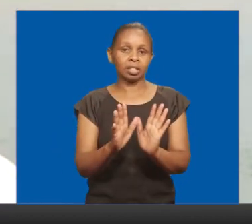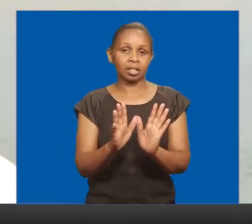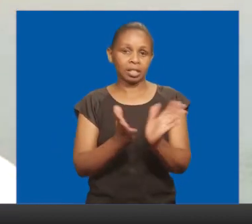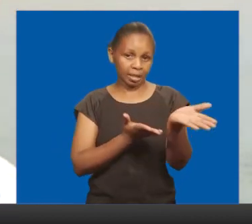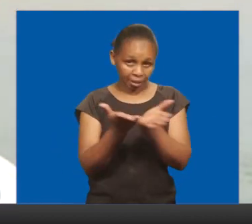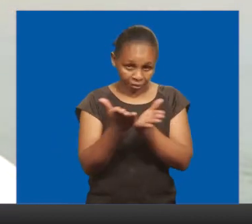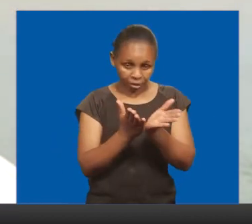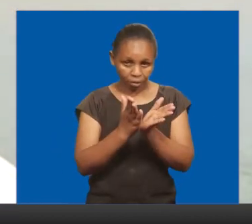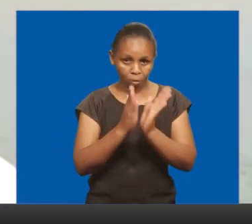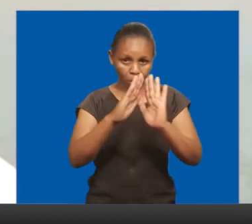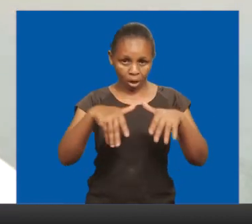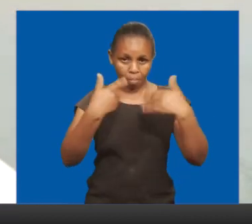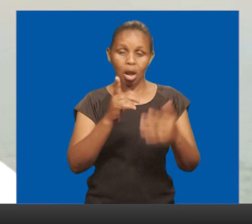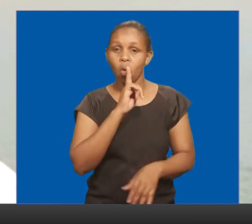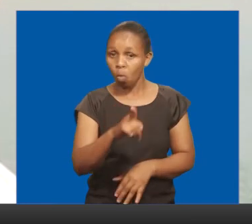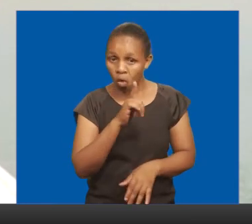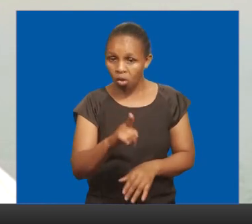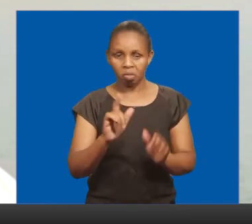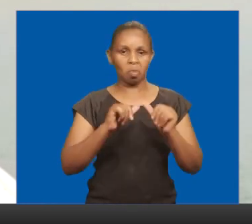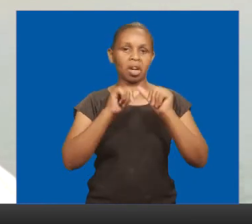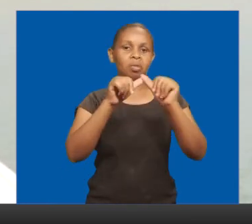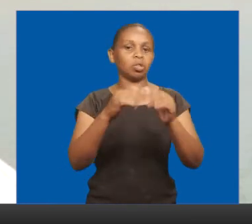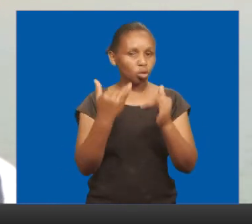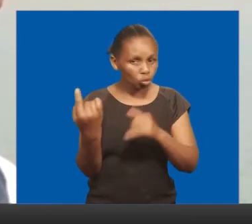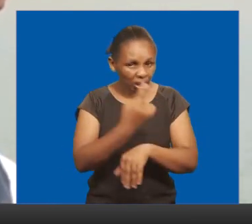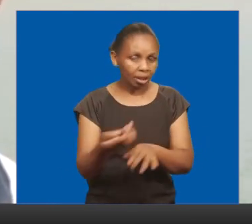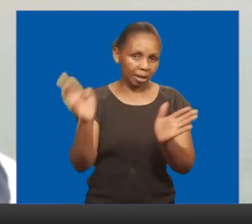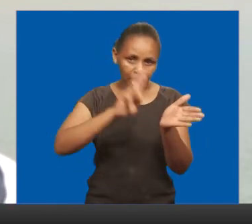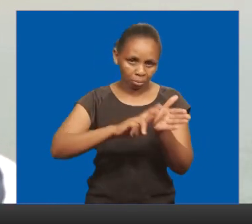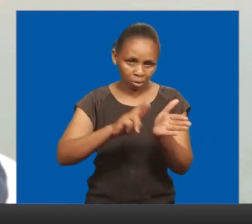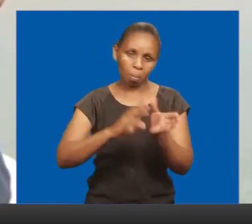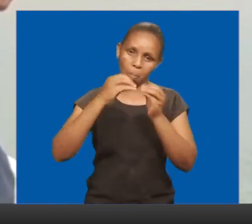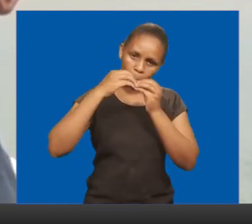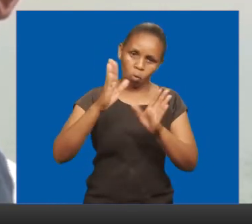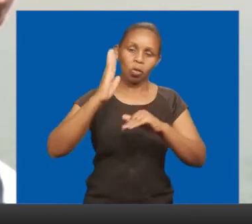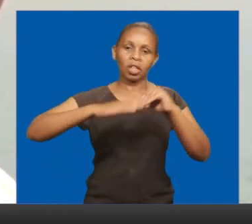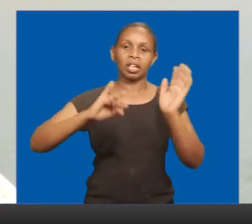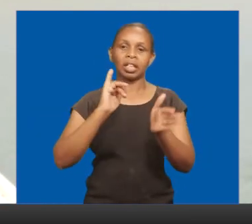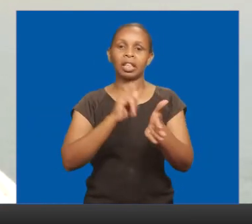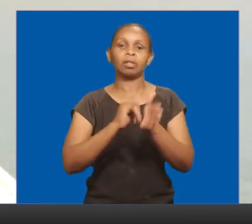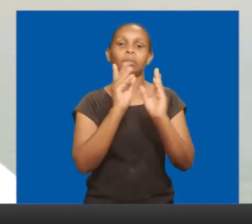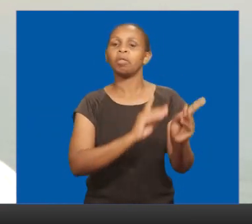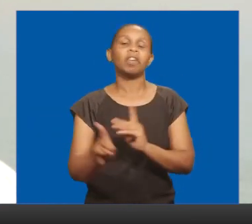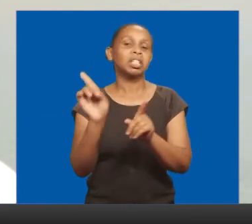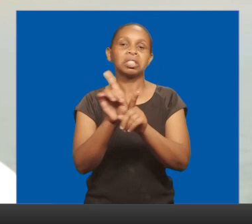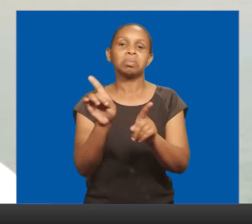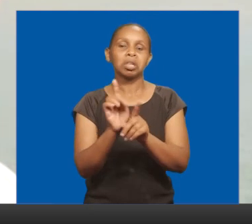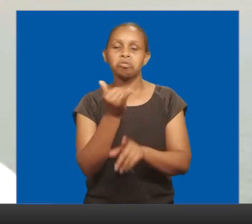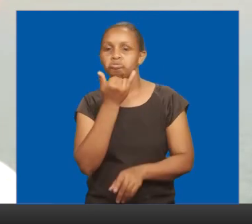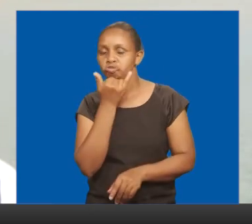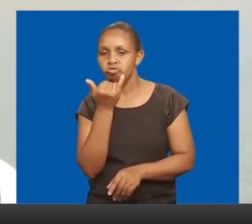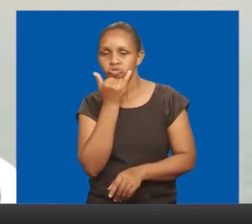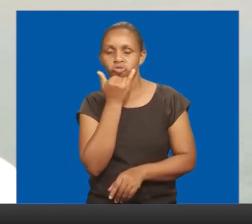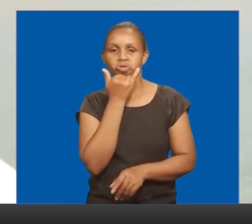Kenya fisheries service wakawapatia warning pek yake wakaendelea Leo wamerudia Tena Zaidi ya hivo wamefanya Tena